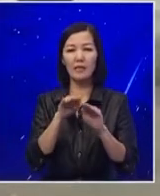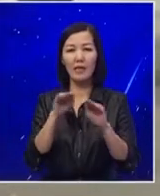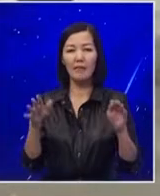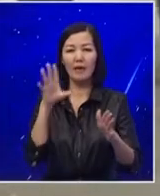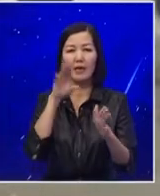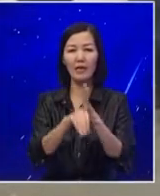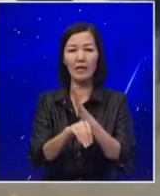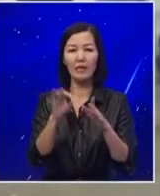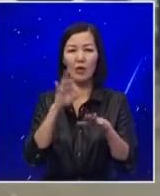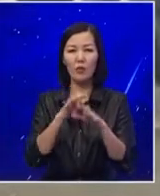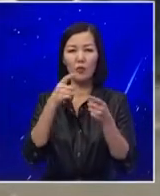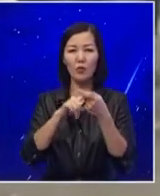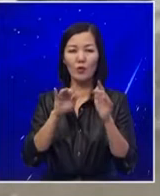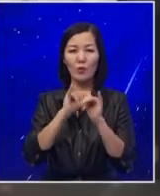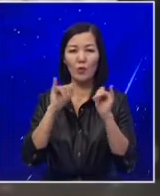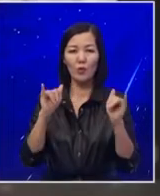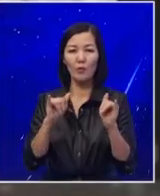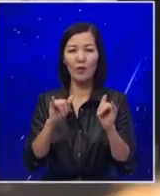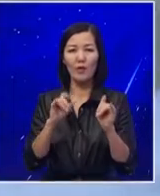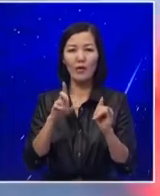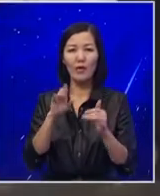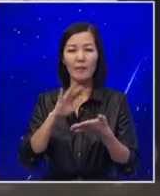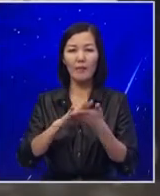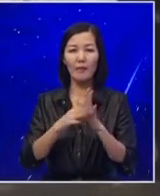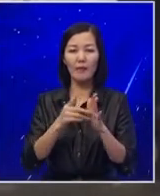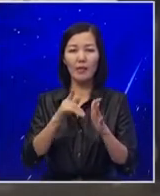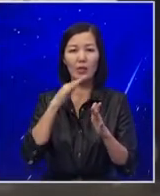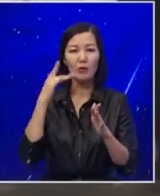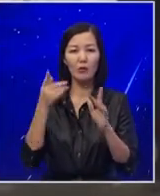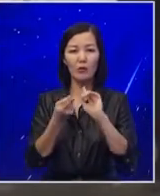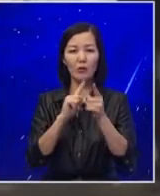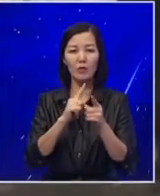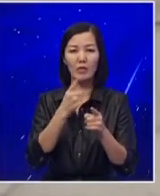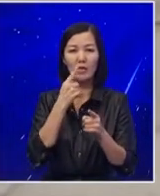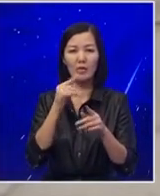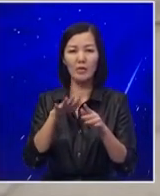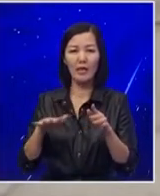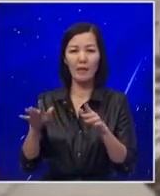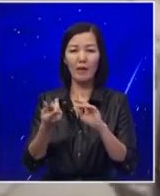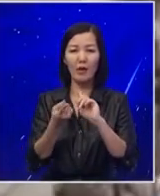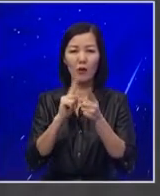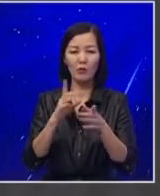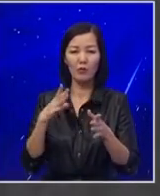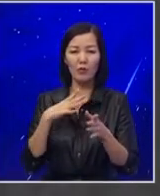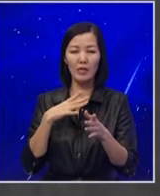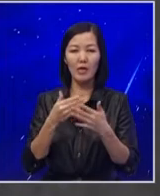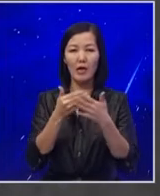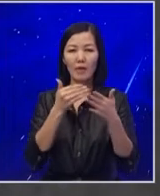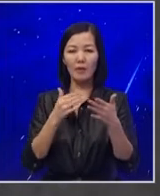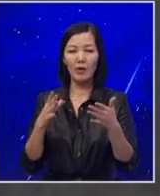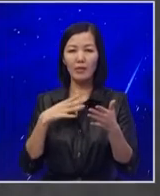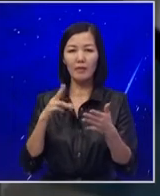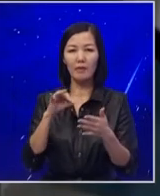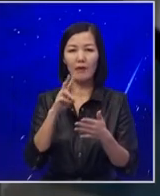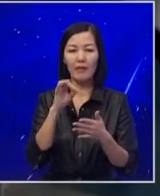жұқтырғандар қатары көбеюіне байланысты бір өңірдің эпидтүсі өзгерді. Атырау облысы қайтадан қызыл аймақ санатына өтті. Ал бұған дейін қызыл аймақ саналған